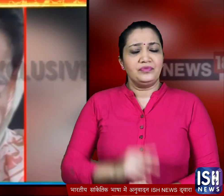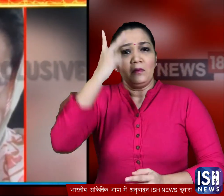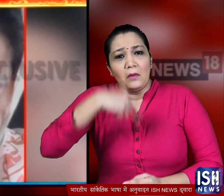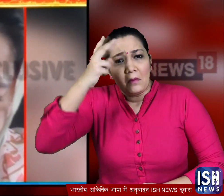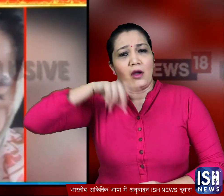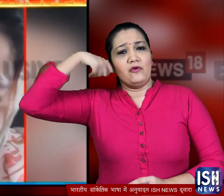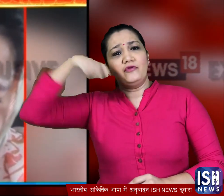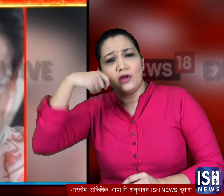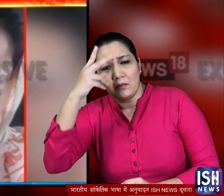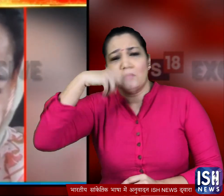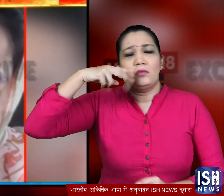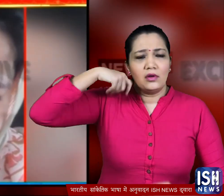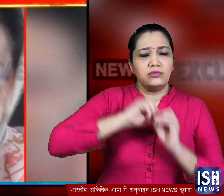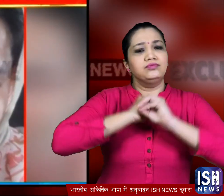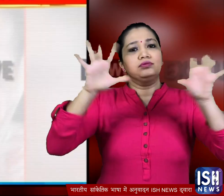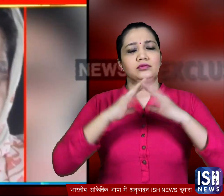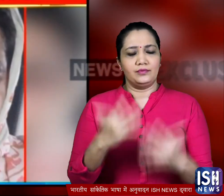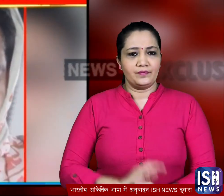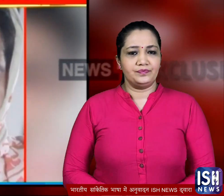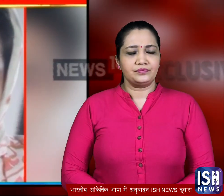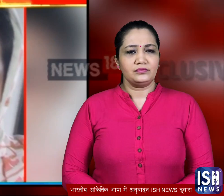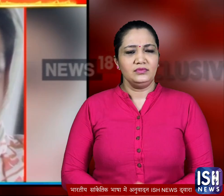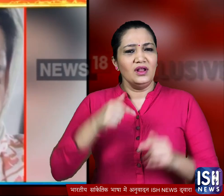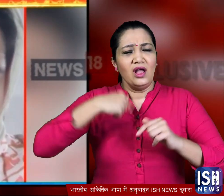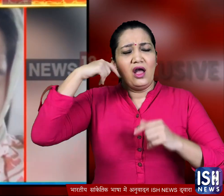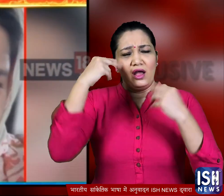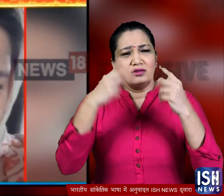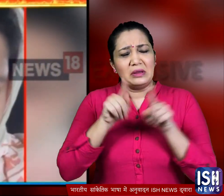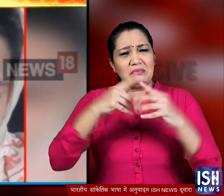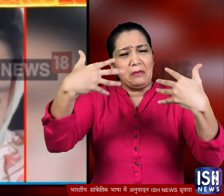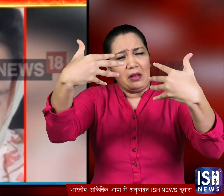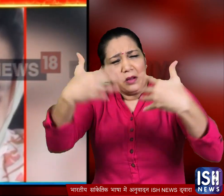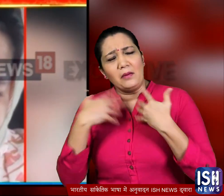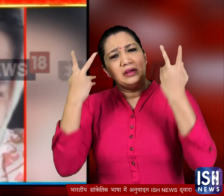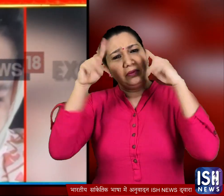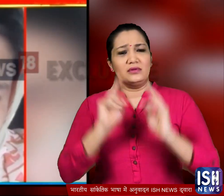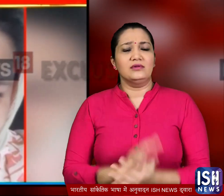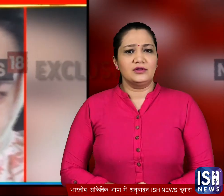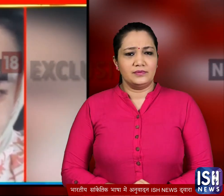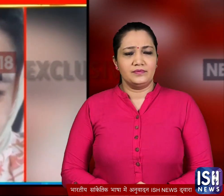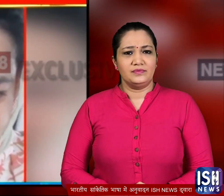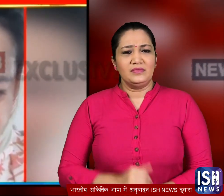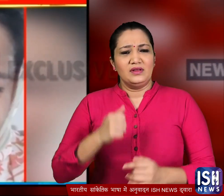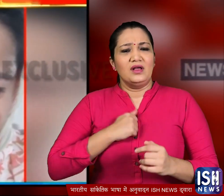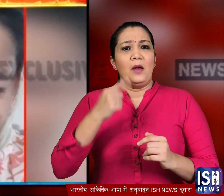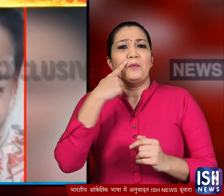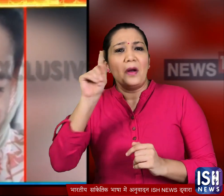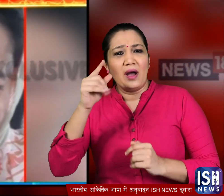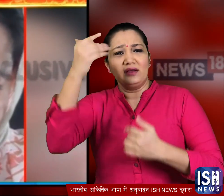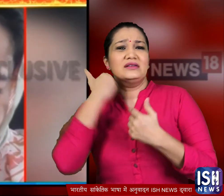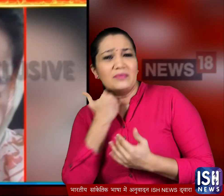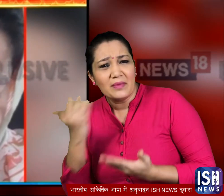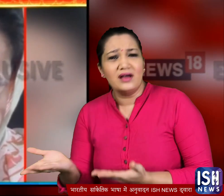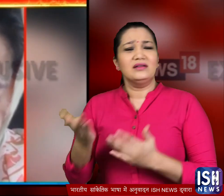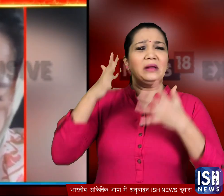उन्होंने रोते हुए एक वीडियो बनाया और उसे शेयर किया। हम लोगों को बहुत परेशान किया जा रहा है, मेरे बीमार पापा को